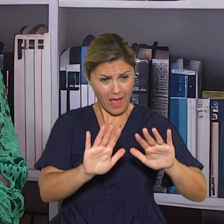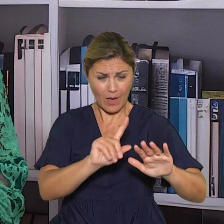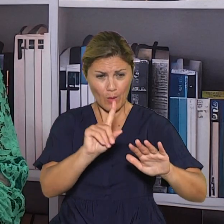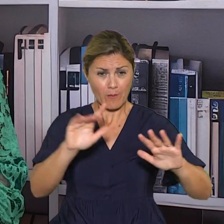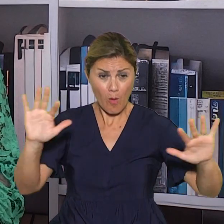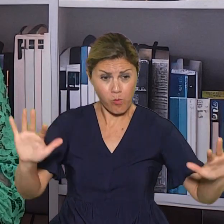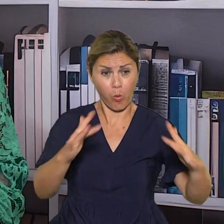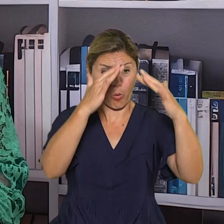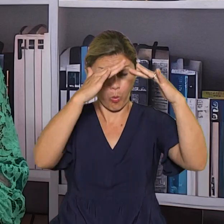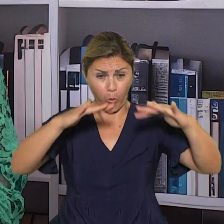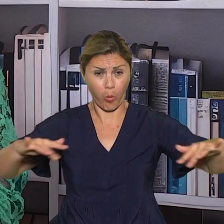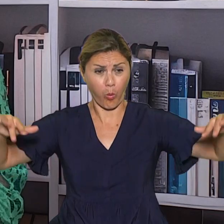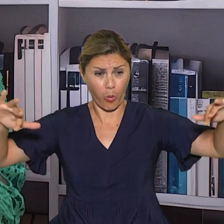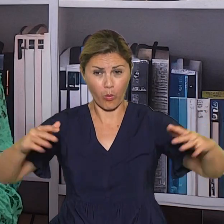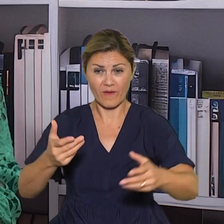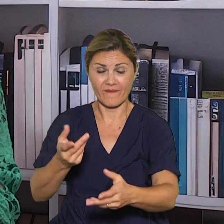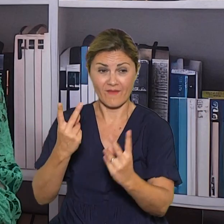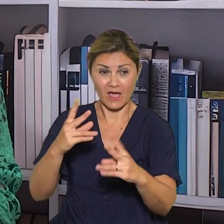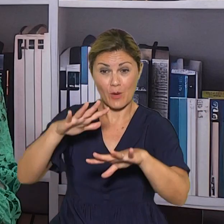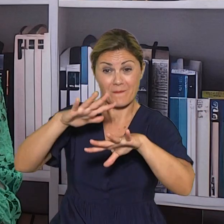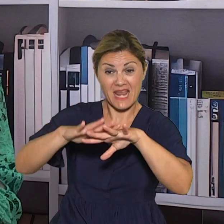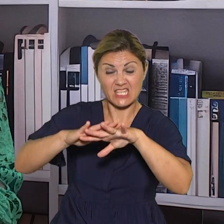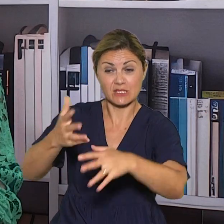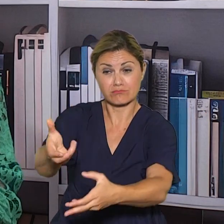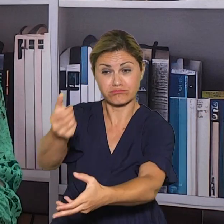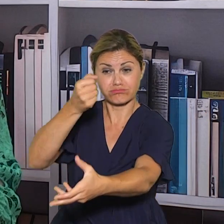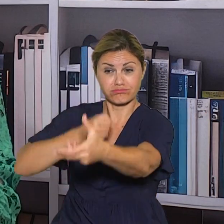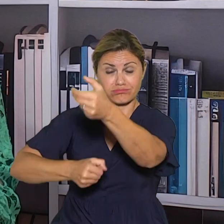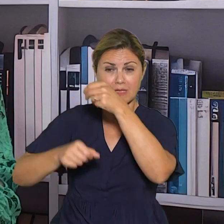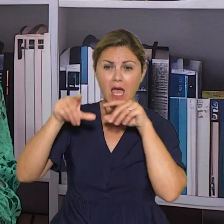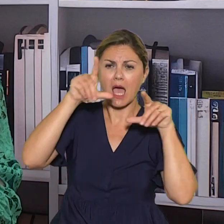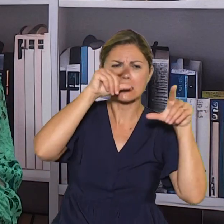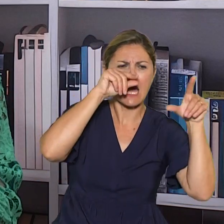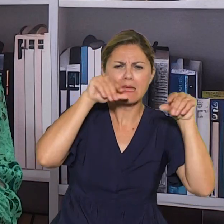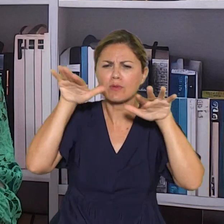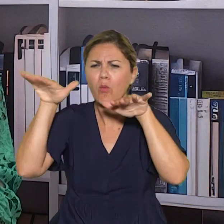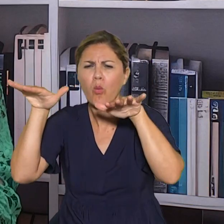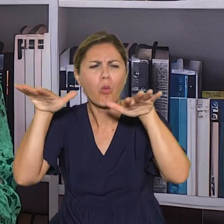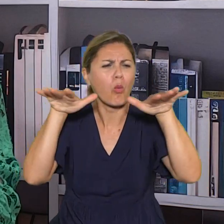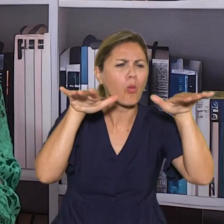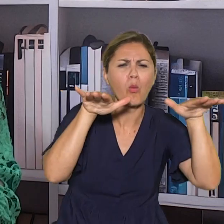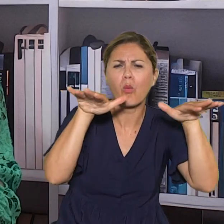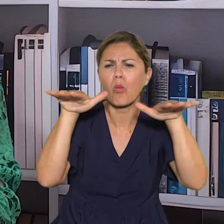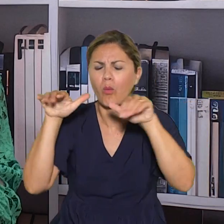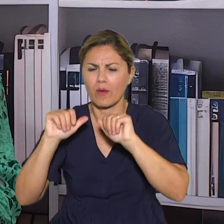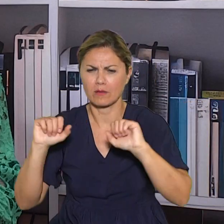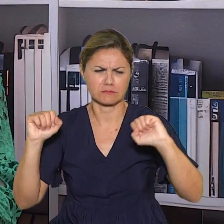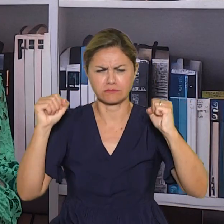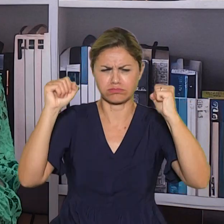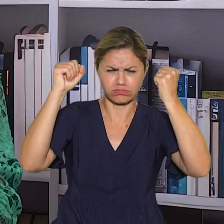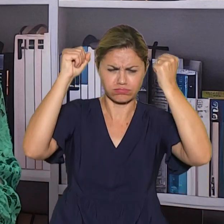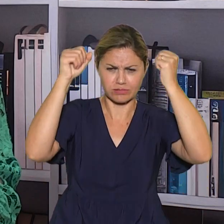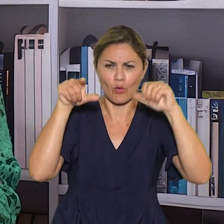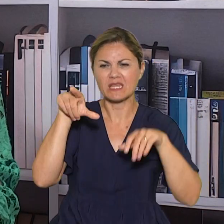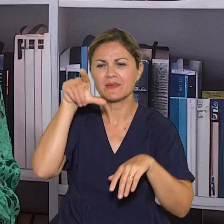god ulovili, parangale napunili. Gale bi se razljutili, od bisa su poludili. I oni